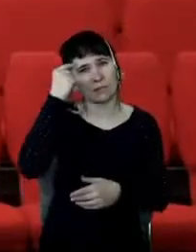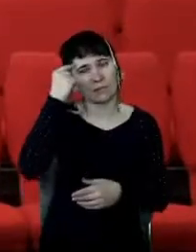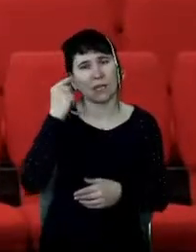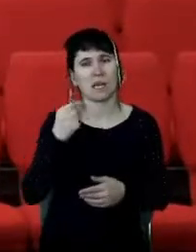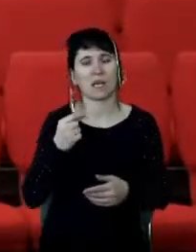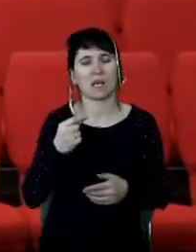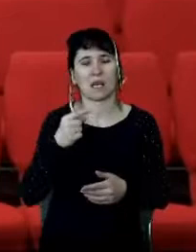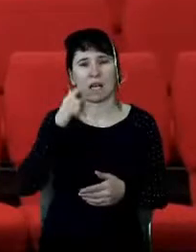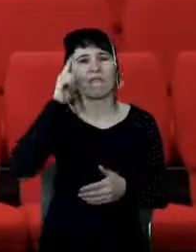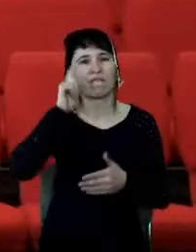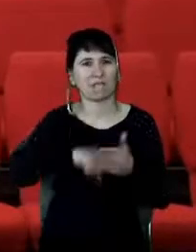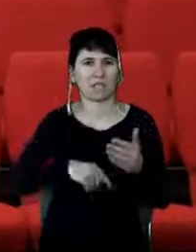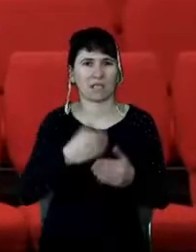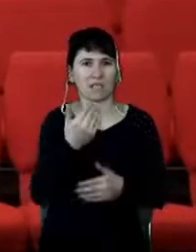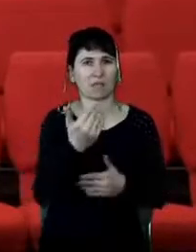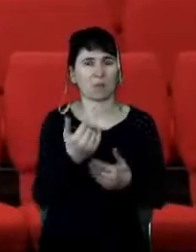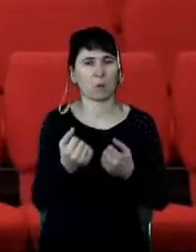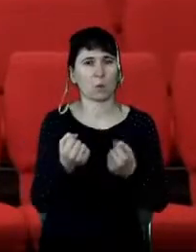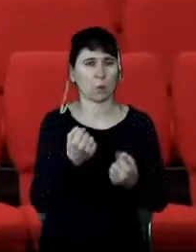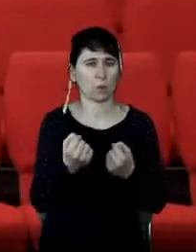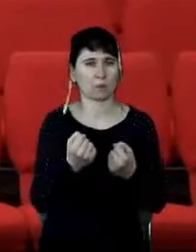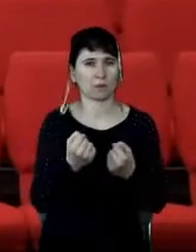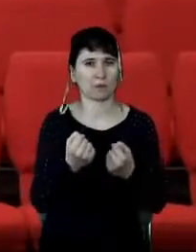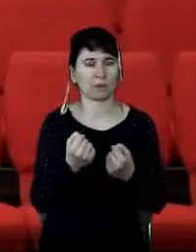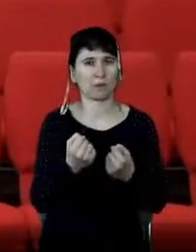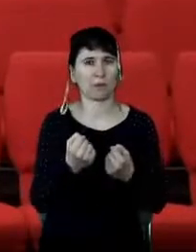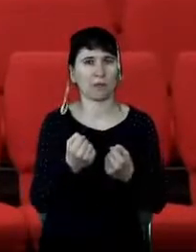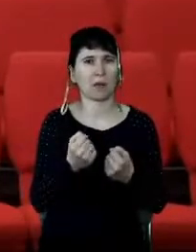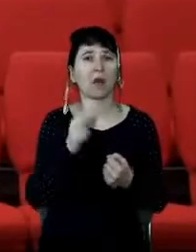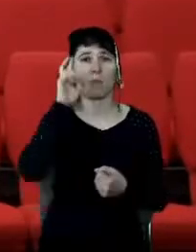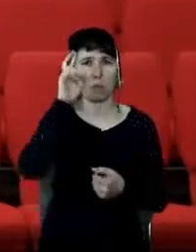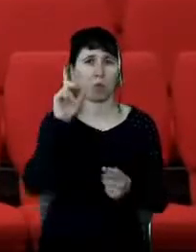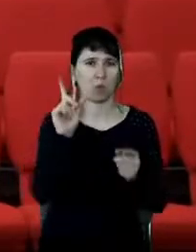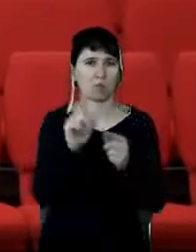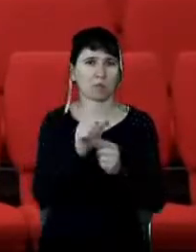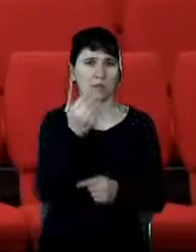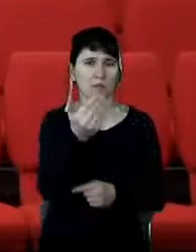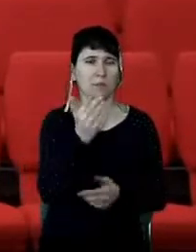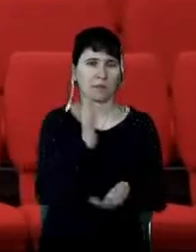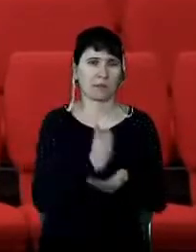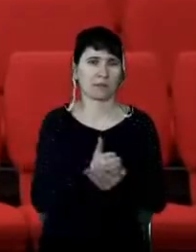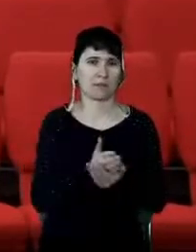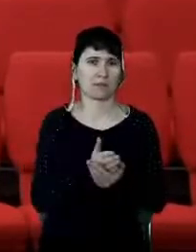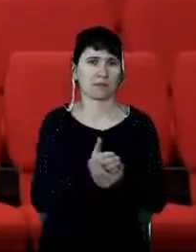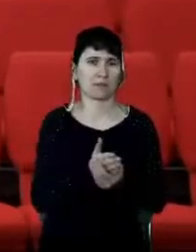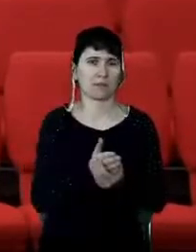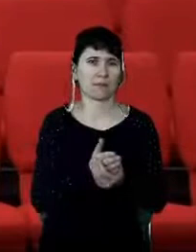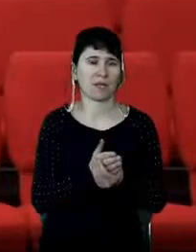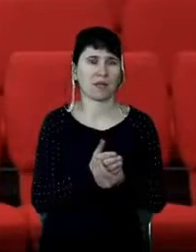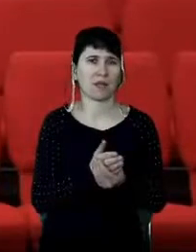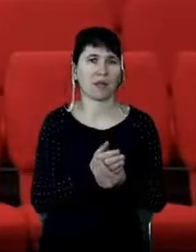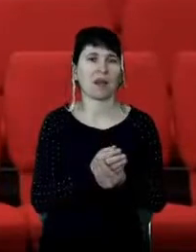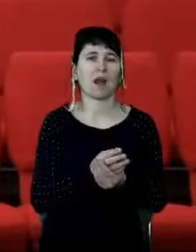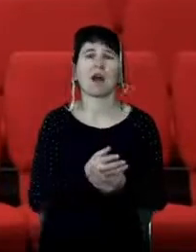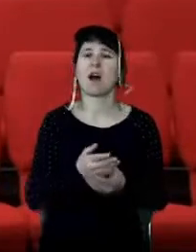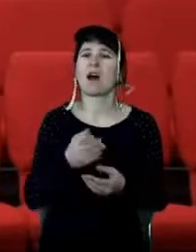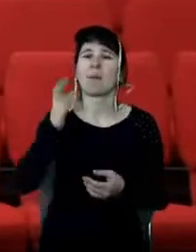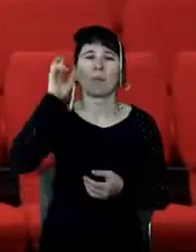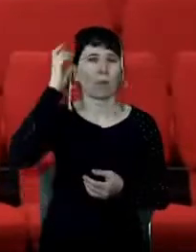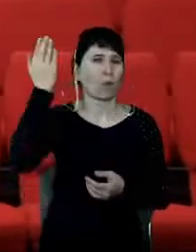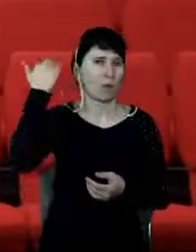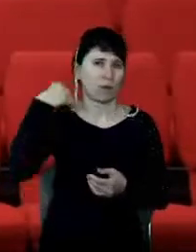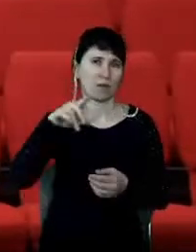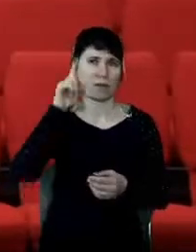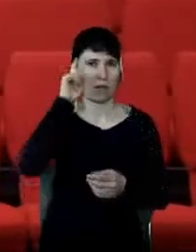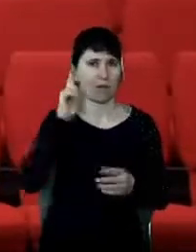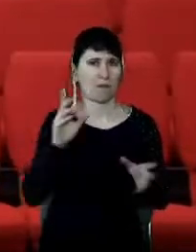нагадати нам, що Бог з нами. Що Бог, він як був з євреями, так і з